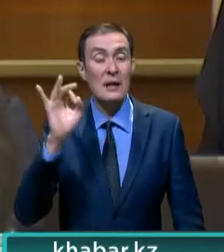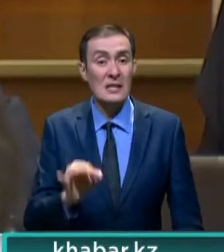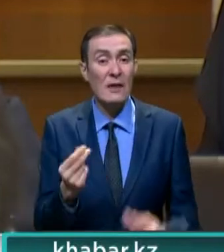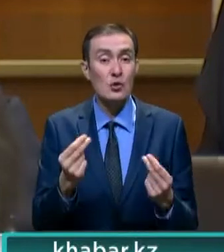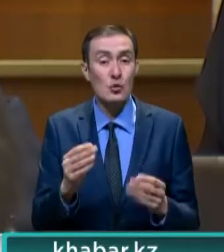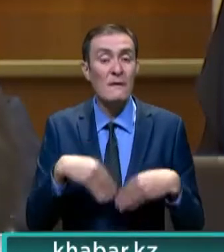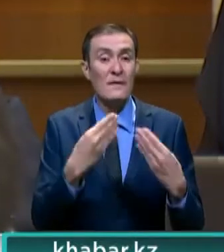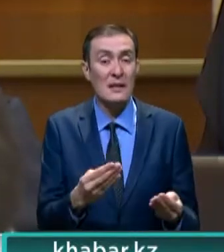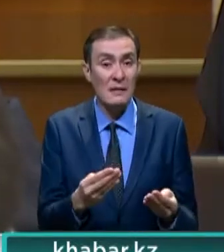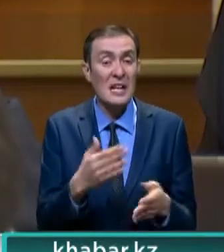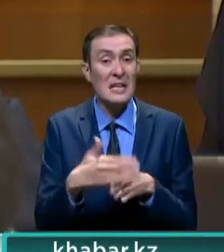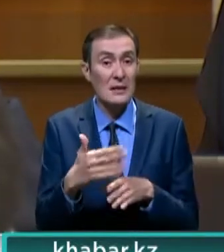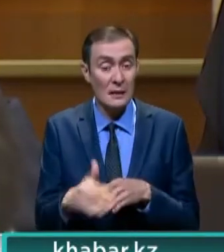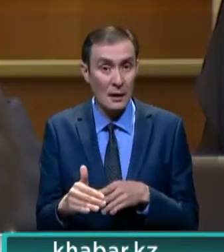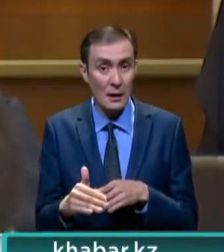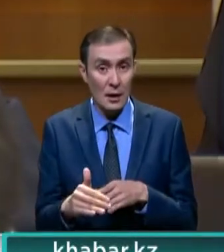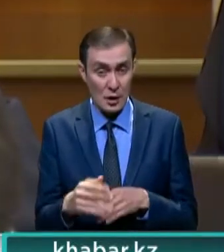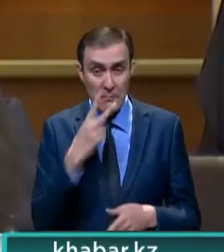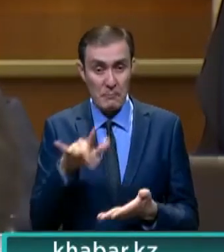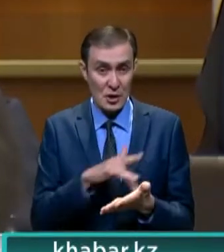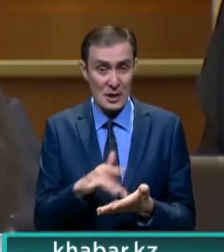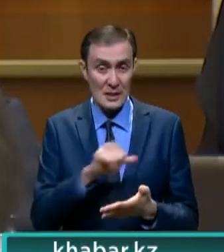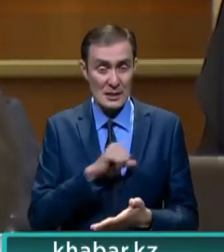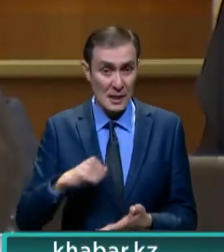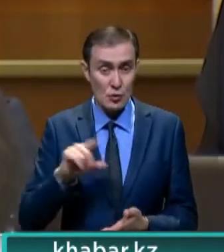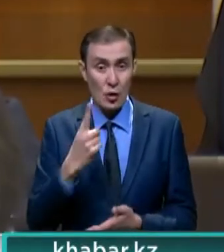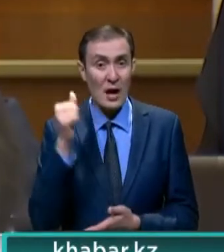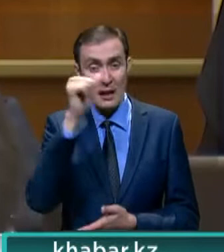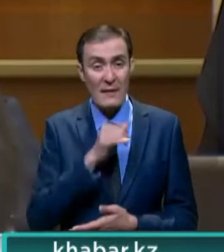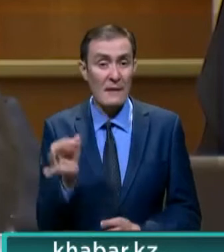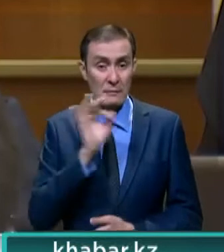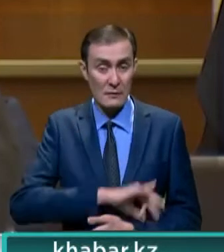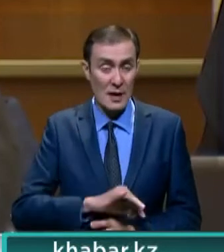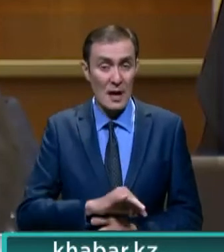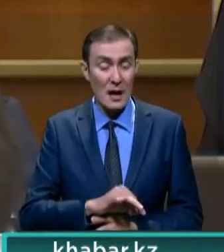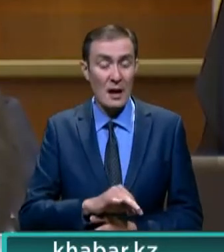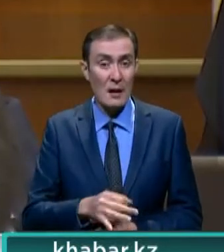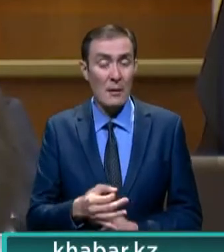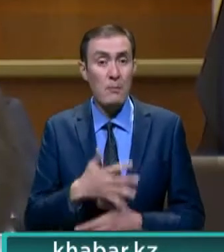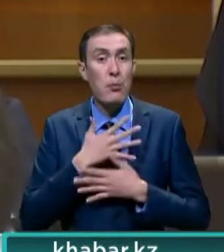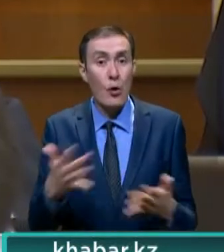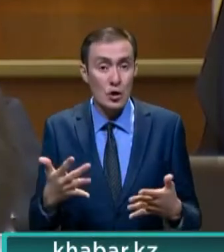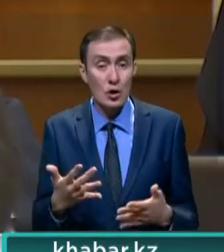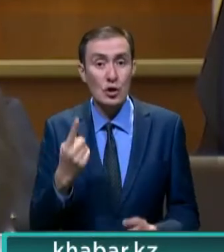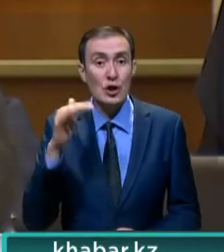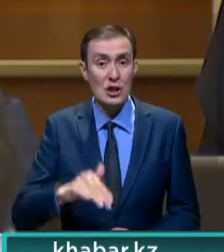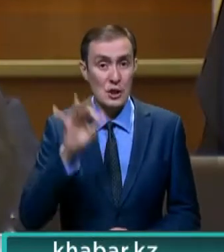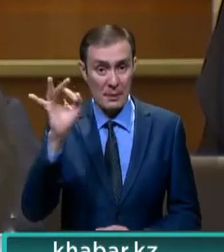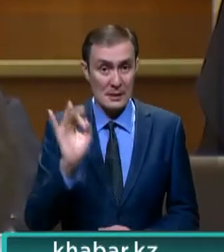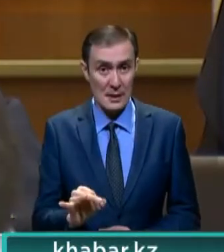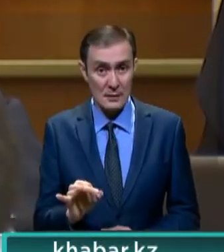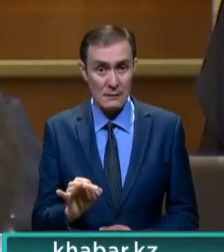суммы выданного микрокредита несложные расчеты показывают что годовая эффективная ставка вознаграждения превышает тысячу процентов